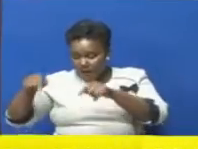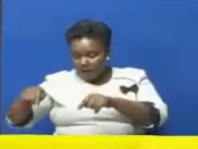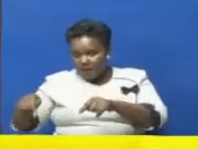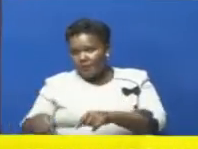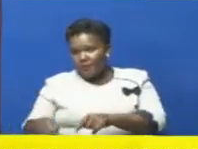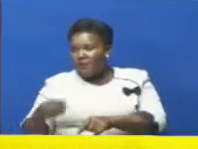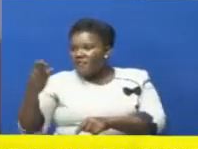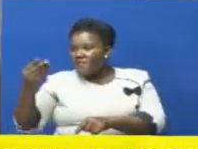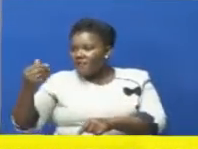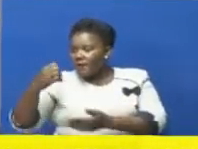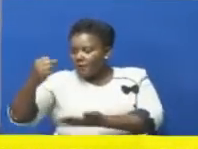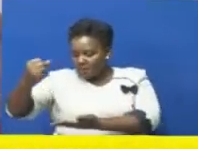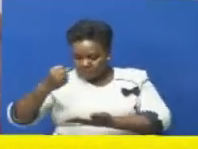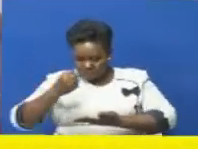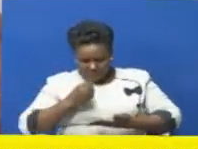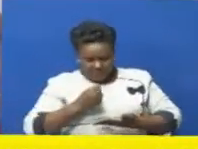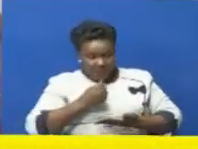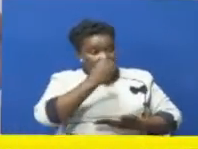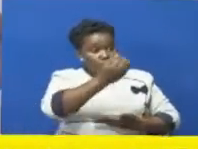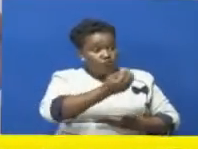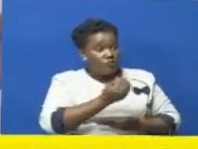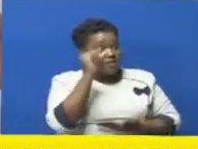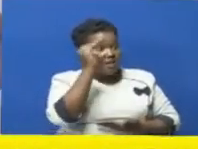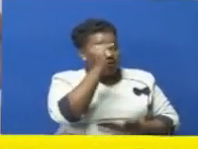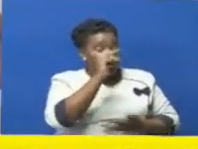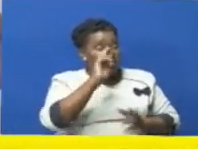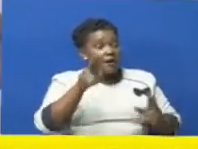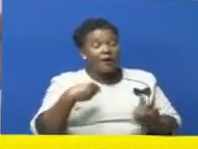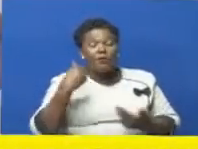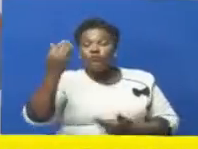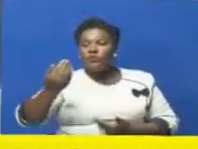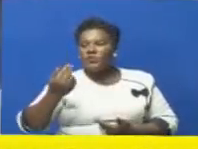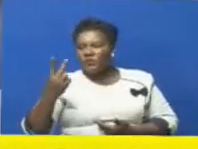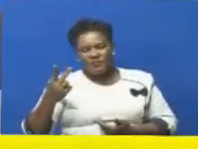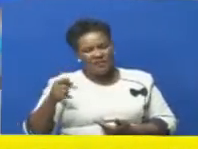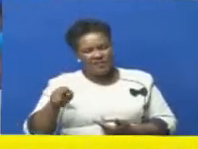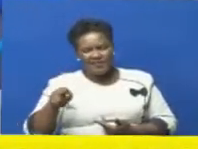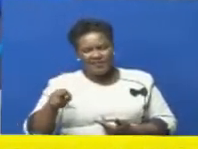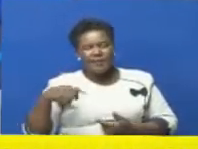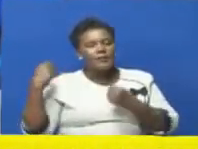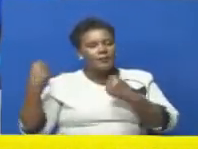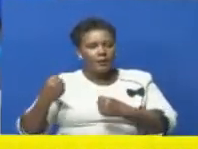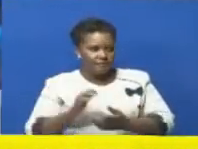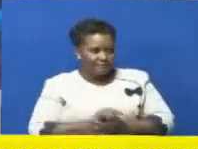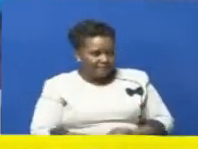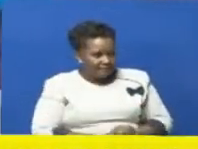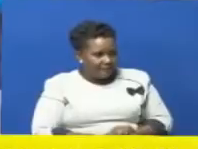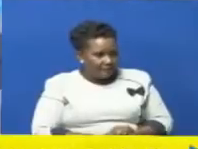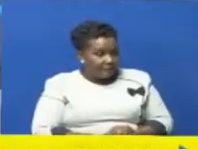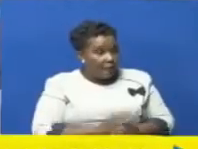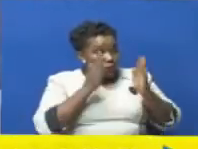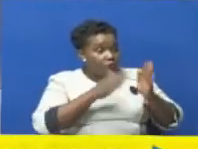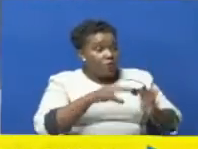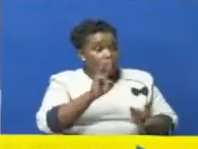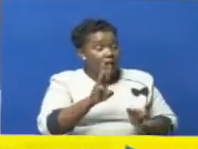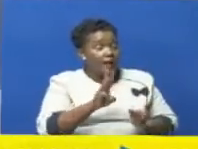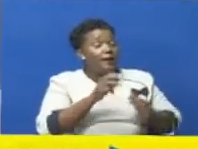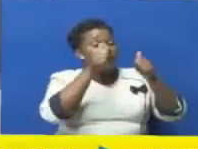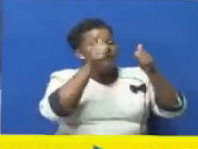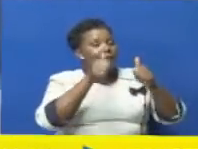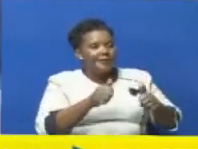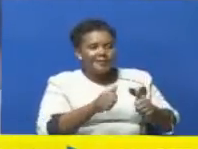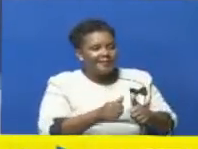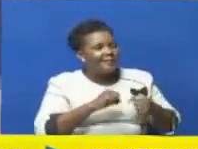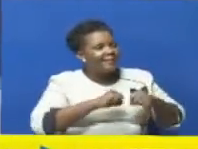kwa kweli itakuwa ni ngumu kutekeleza. Ahadi inatolewa kuwa changamoto hizo hazitajitokeza. Hii habari ya kusema kwamba